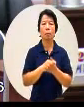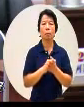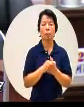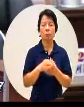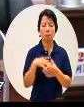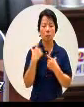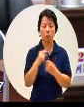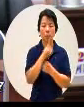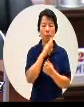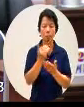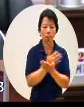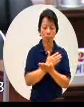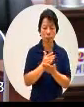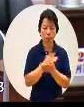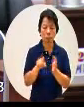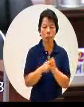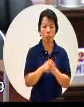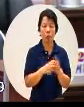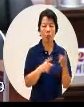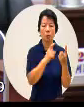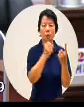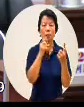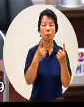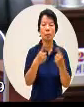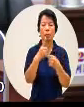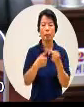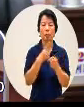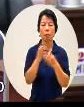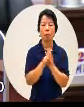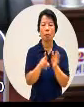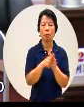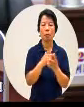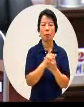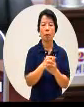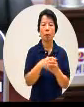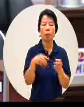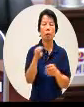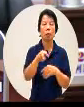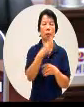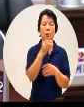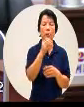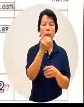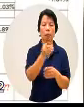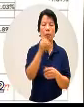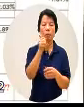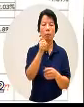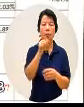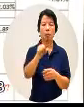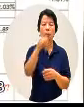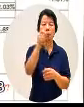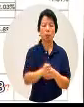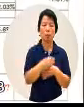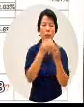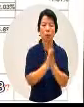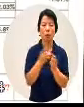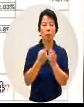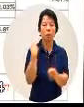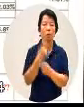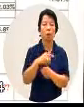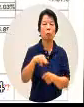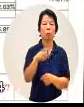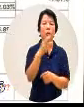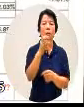原來的評估101年自有財源是395億去年實際收是收多少錢呢334